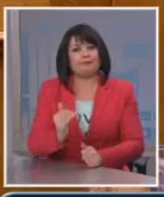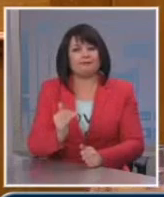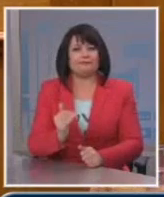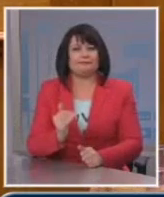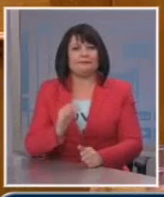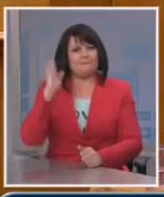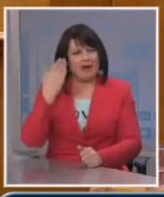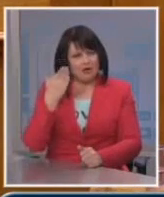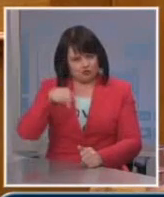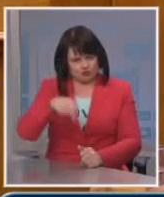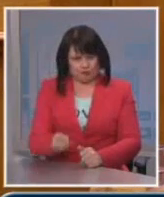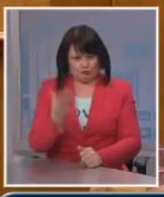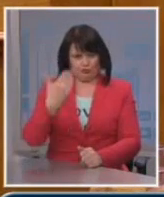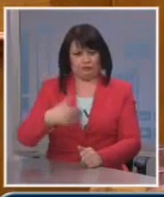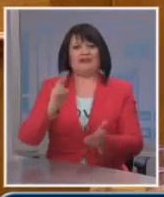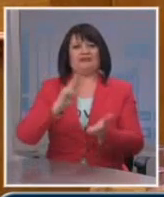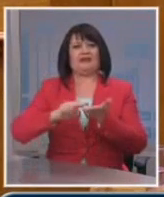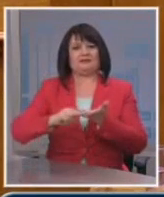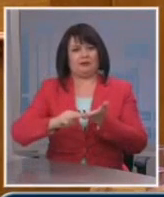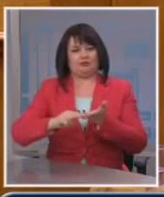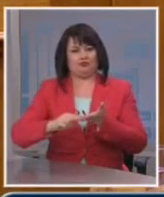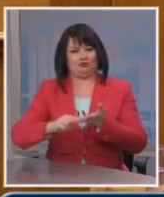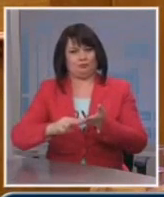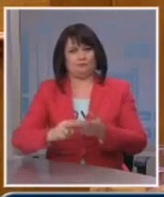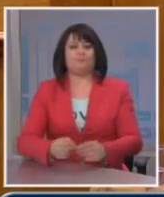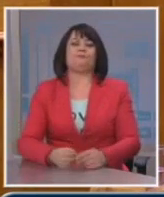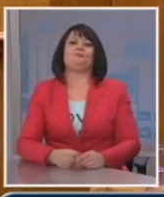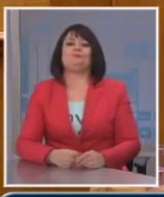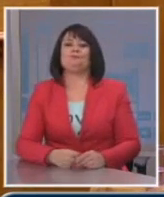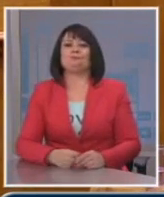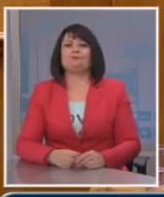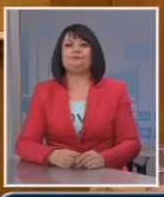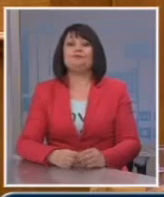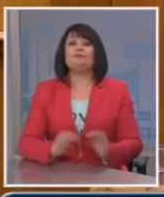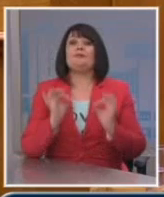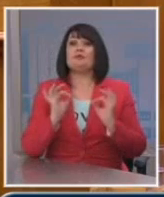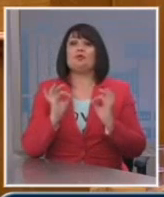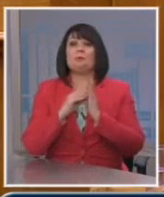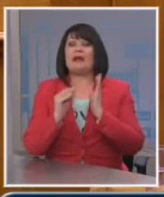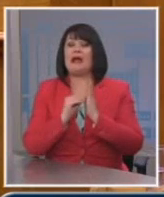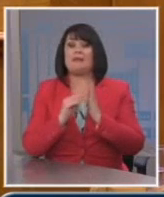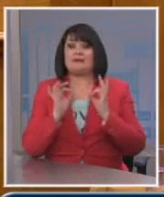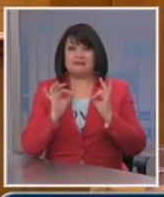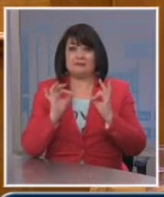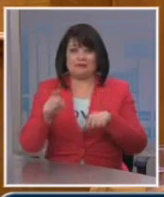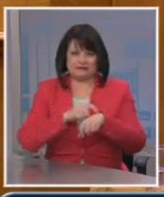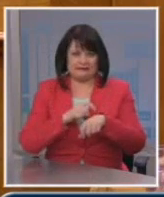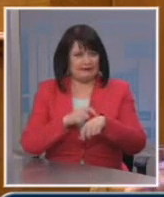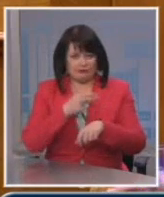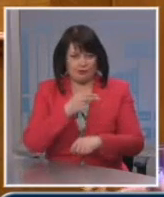τους παλιούς, όσο και για τους νέους ασφαλισμένους. Το πιο χαρακτηριστικό παράδειγμα αυτής της